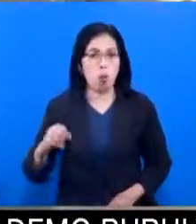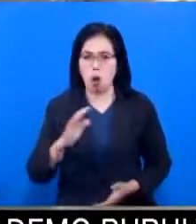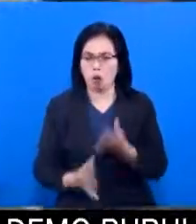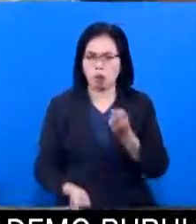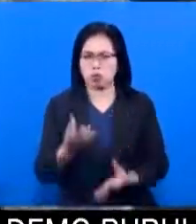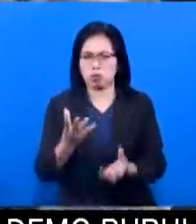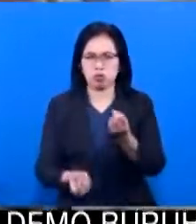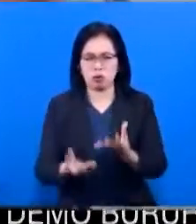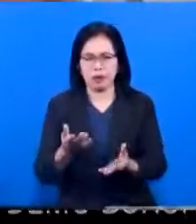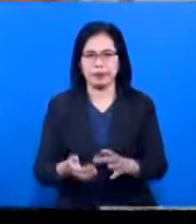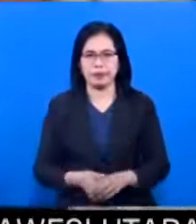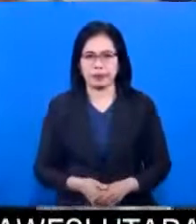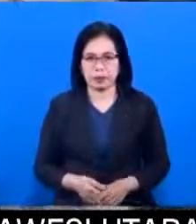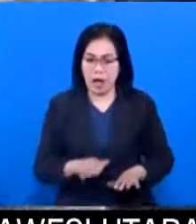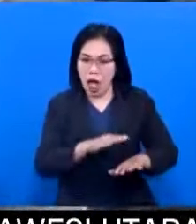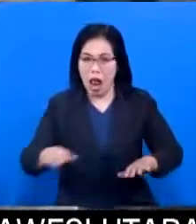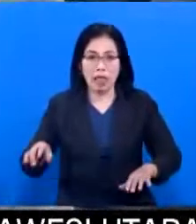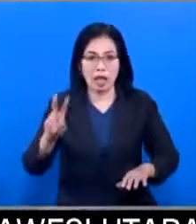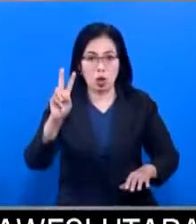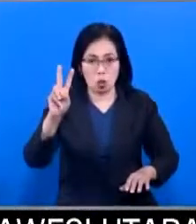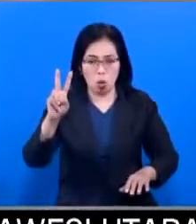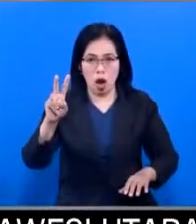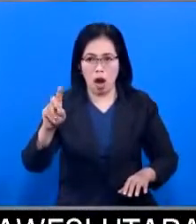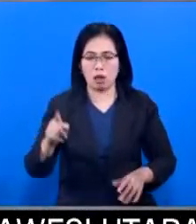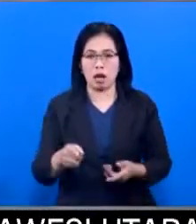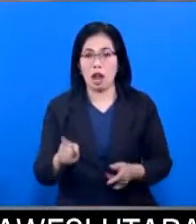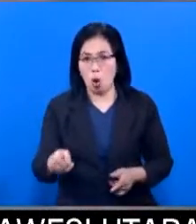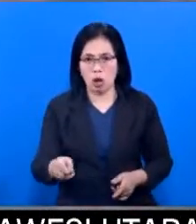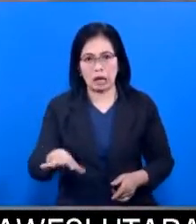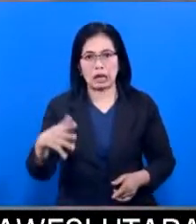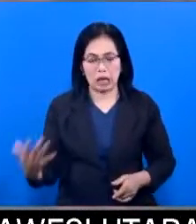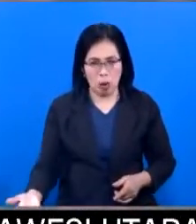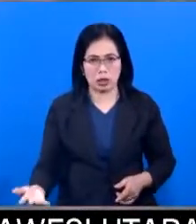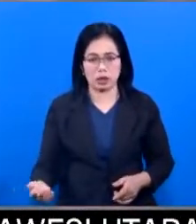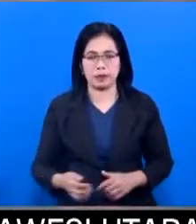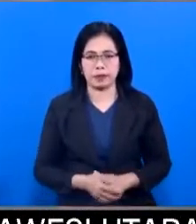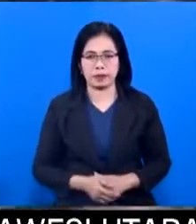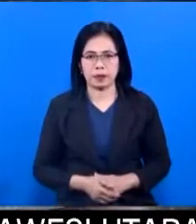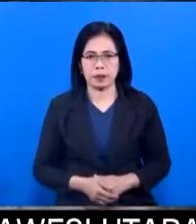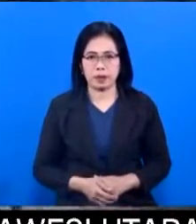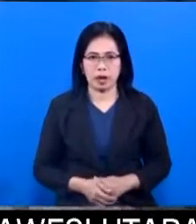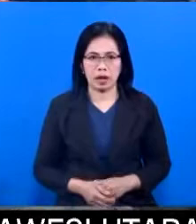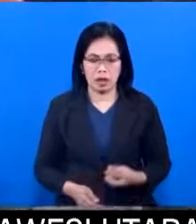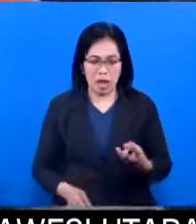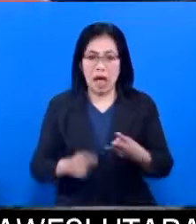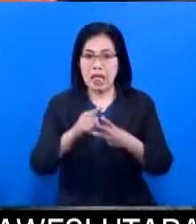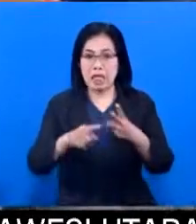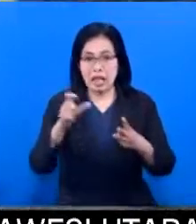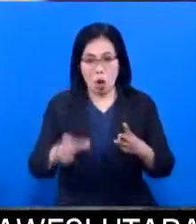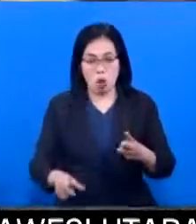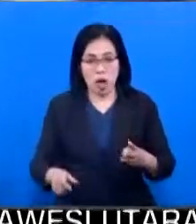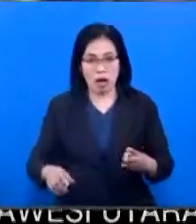penghuni rumah permanen berlantai 2 yang terbakar ditemukan tewas. 4 orang tersebut terdiri dari 3 orang dewasa dan 1